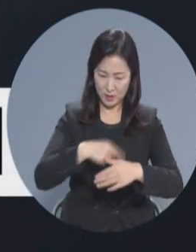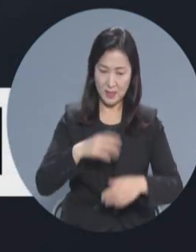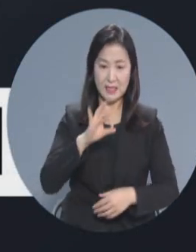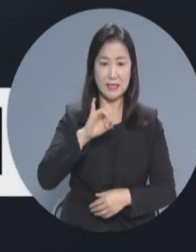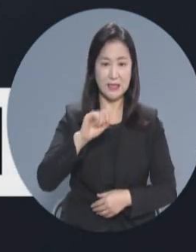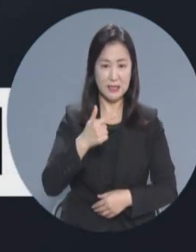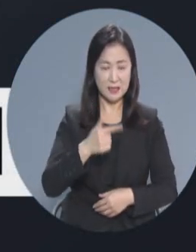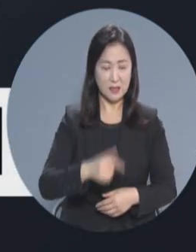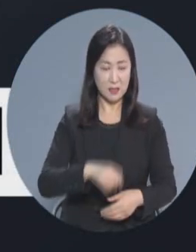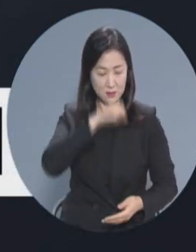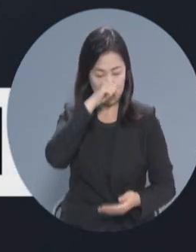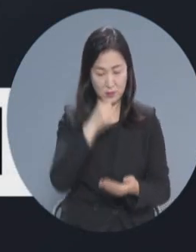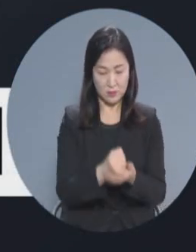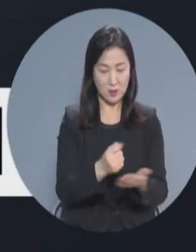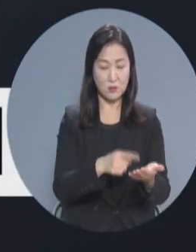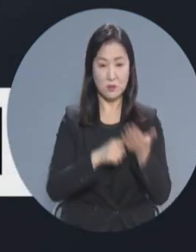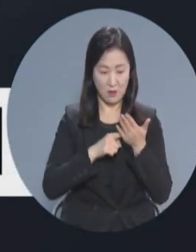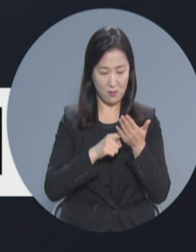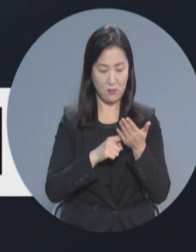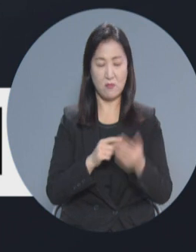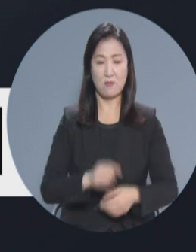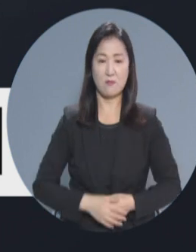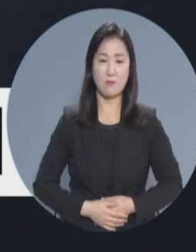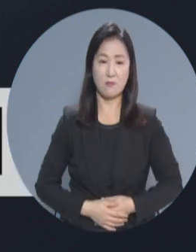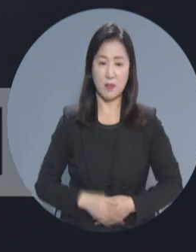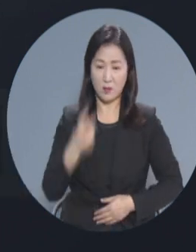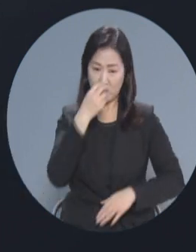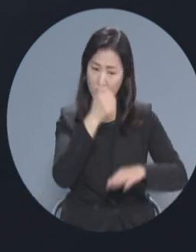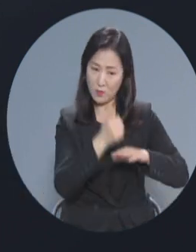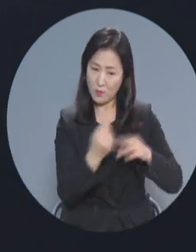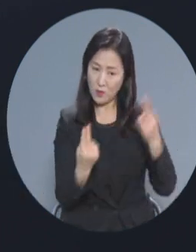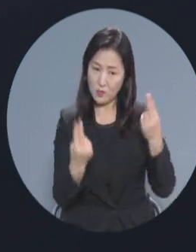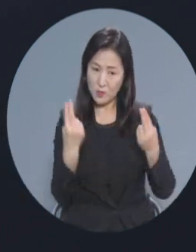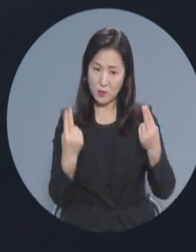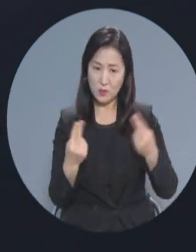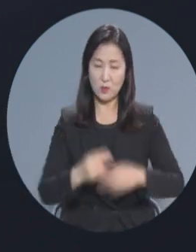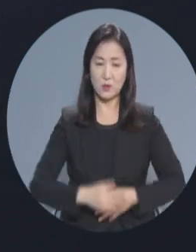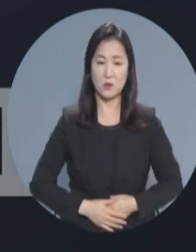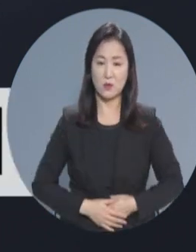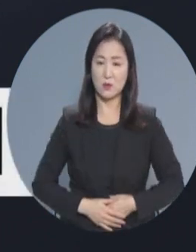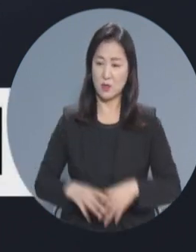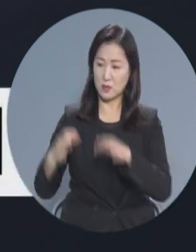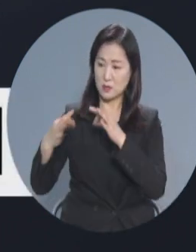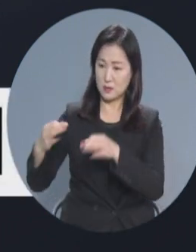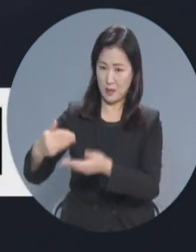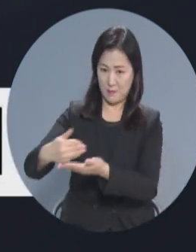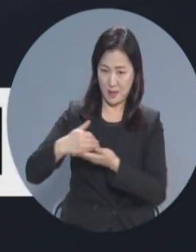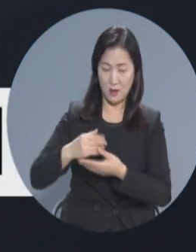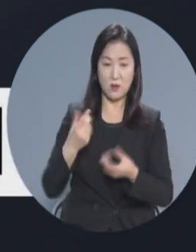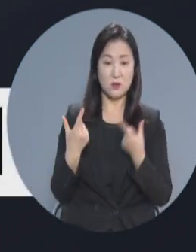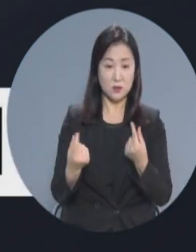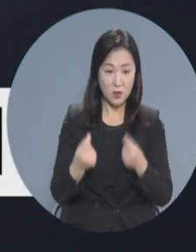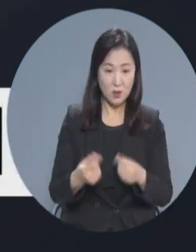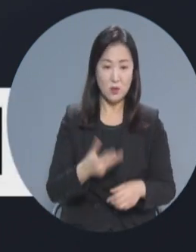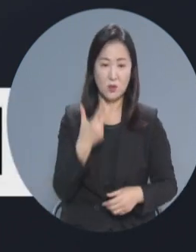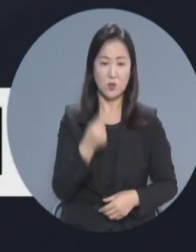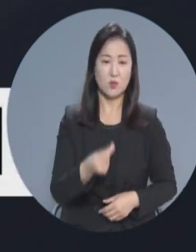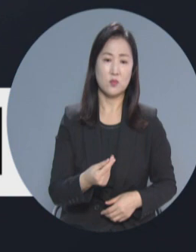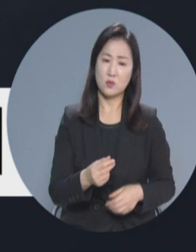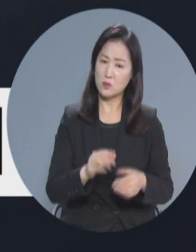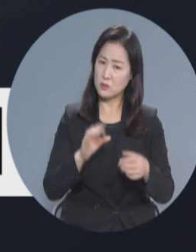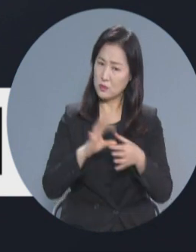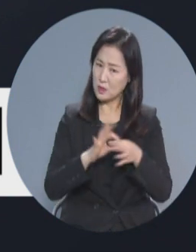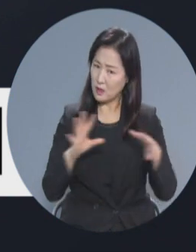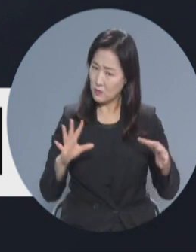성분은 정상 범위에 머물렀습니다. 검사 결과만 놓고 보면 축협의 주장처럼 축사로 인해 저수지가